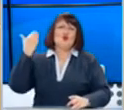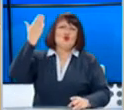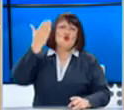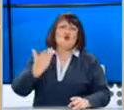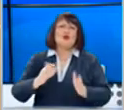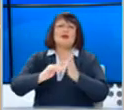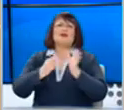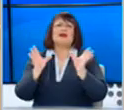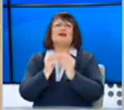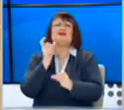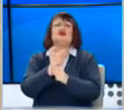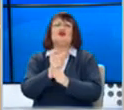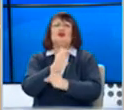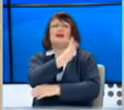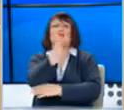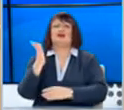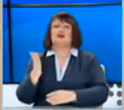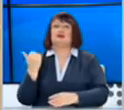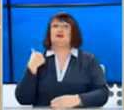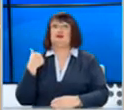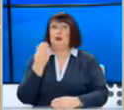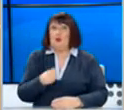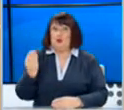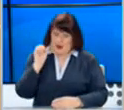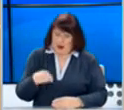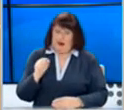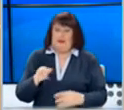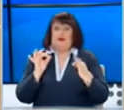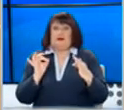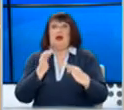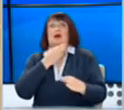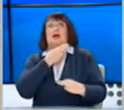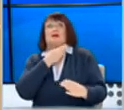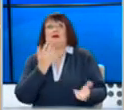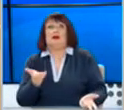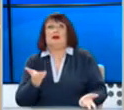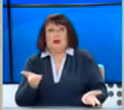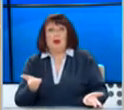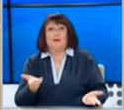υπηρεσίας? Ερώτηση. Θα μου πείτε, μπορεί να θέλουν να κάνουμε περισσότερους. Ναι.